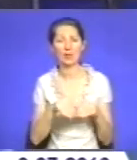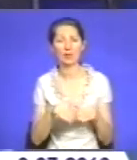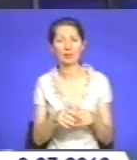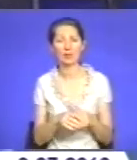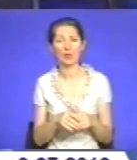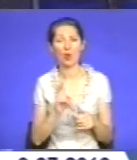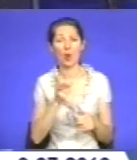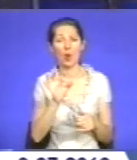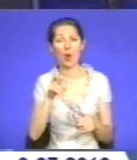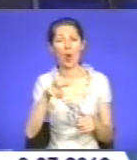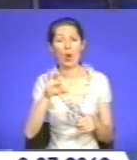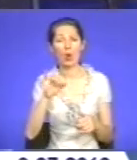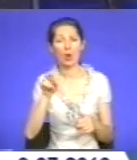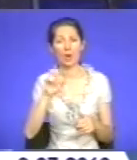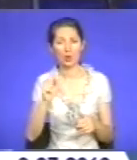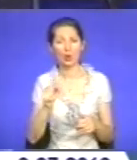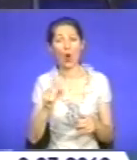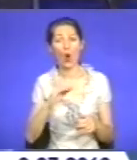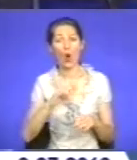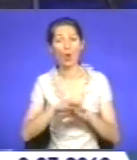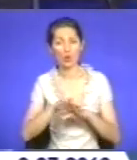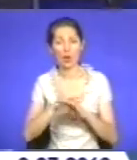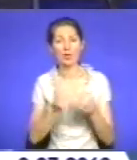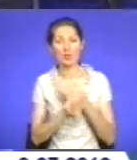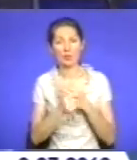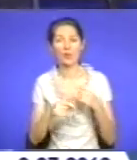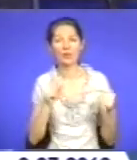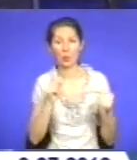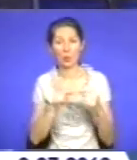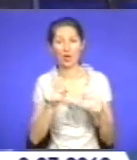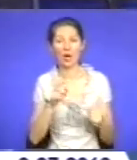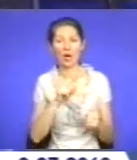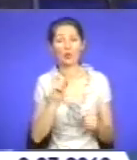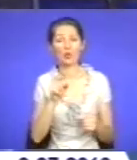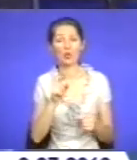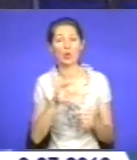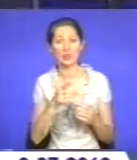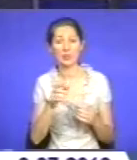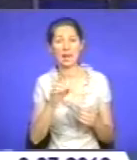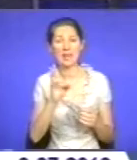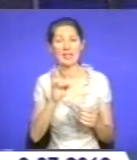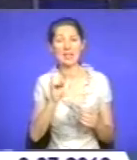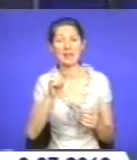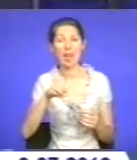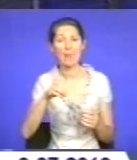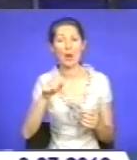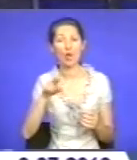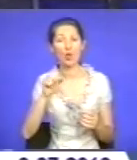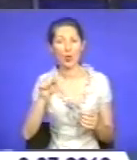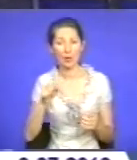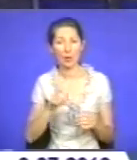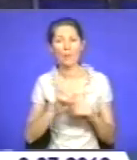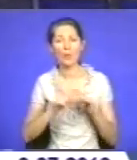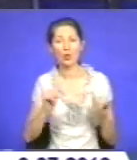У колорадського жука з'явився конкурент – золотиста нематода. Поширюється шкідник на полях Тернопільщини і в сусідніх областях.